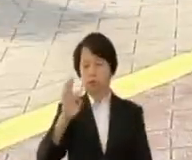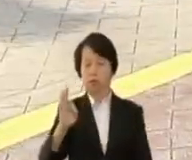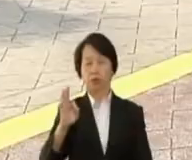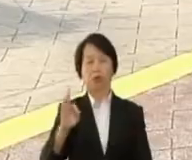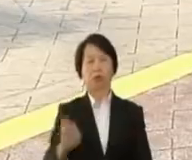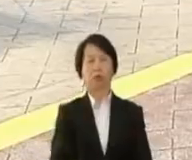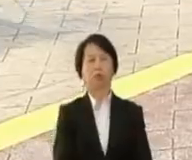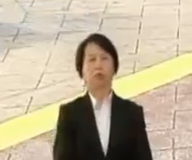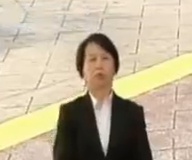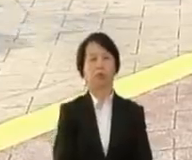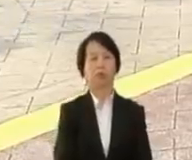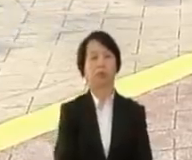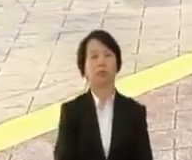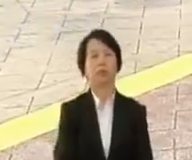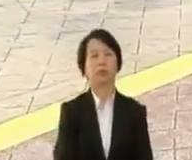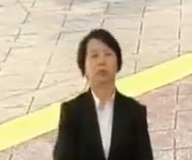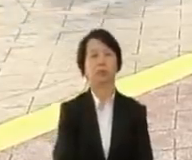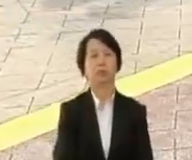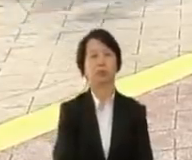KH-59.